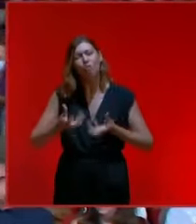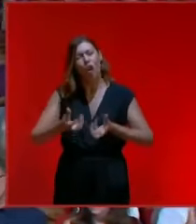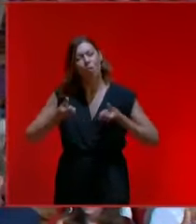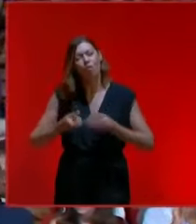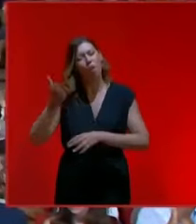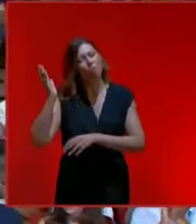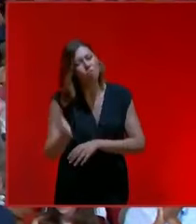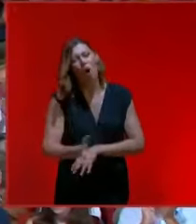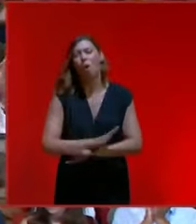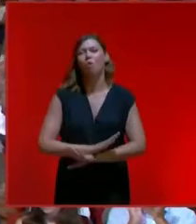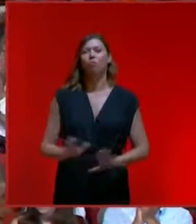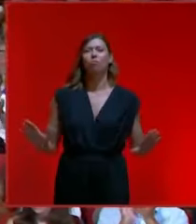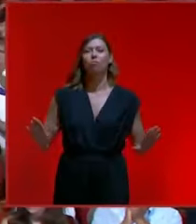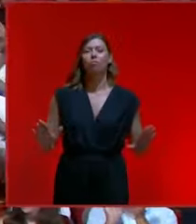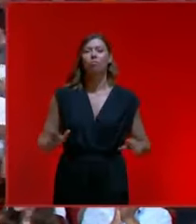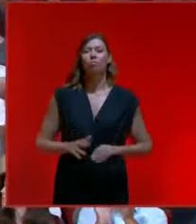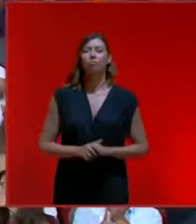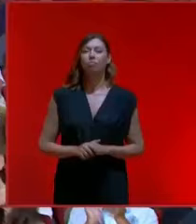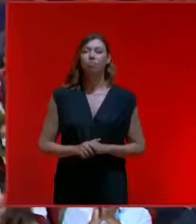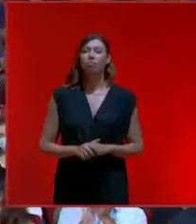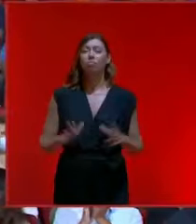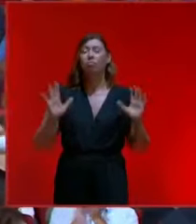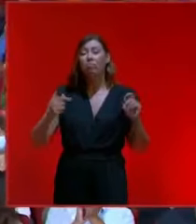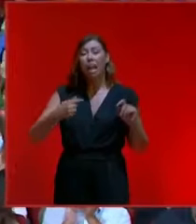Δεν είμαστε μία συγκόλληση